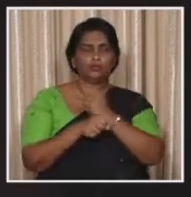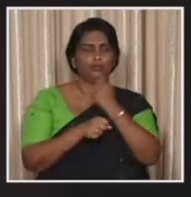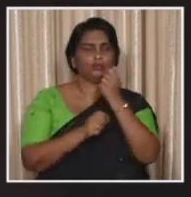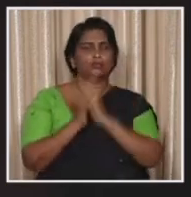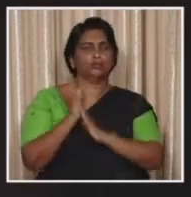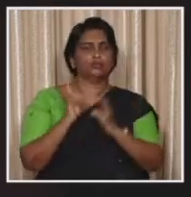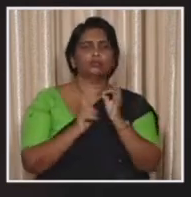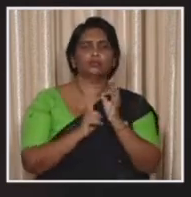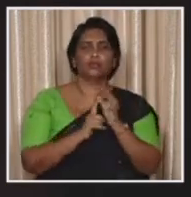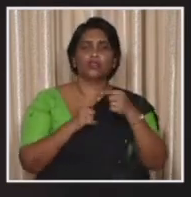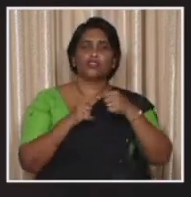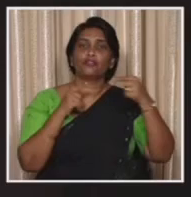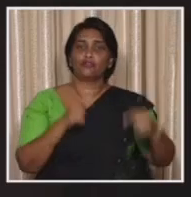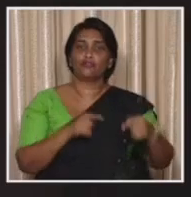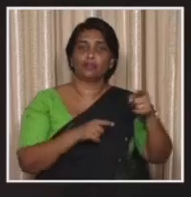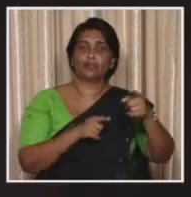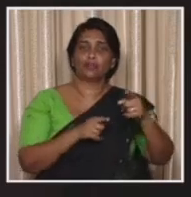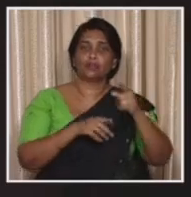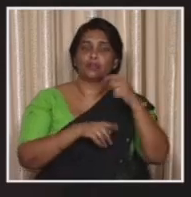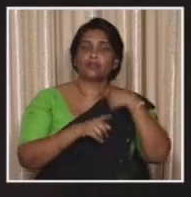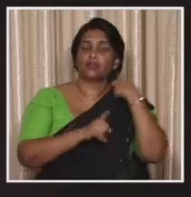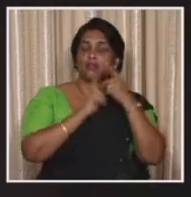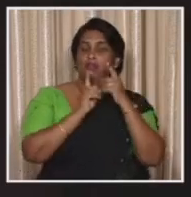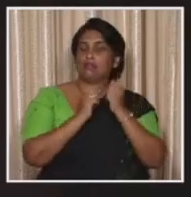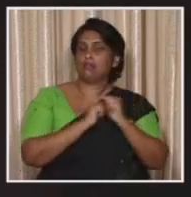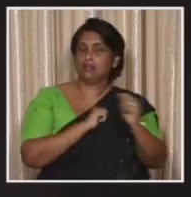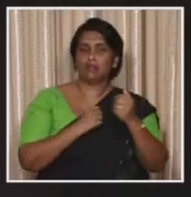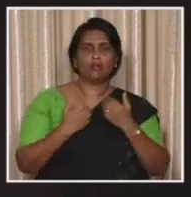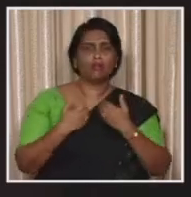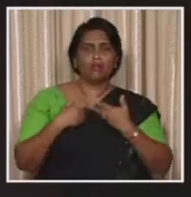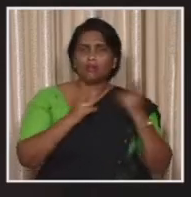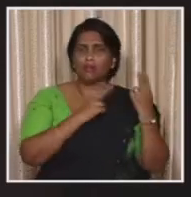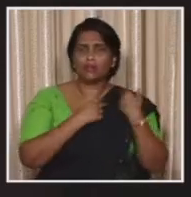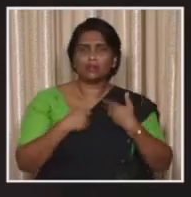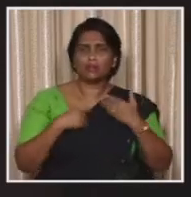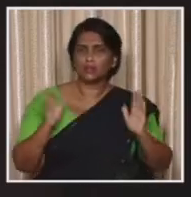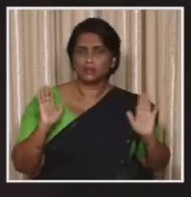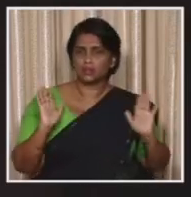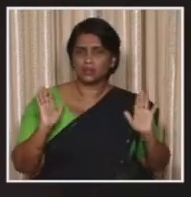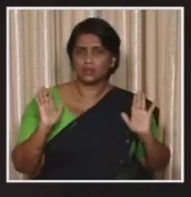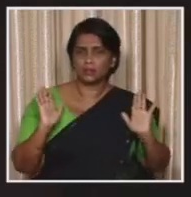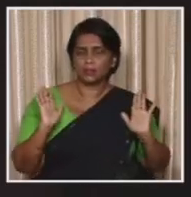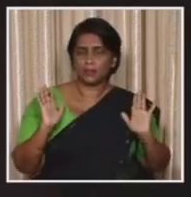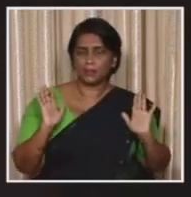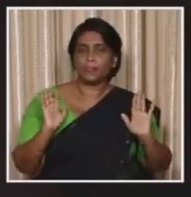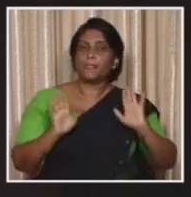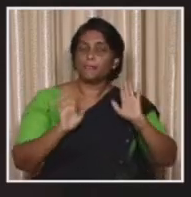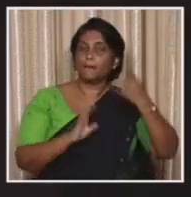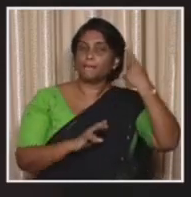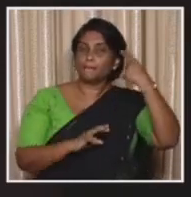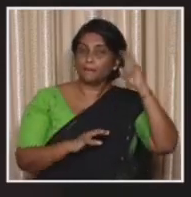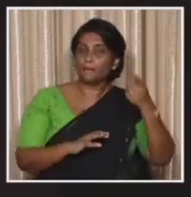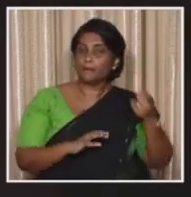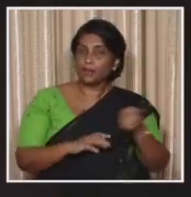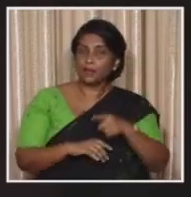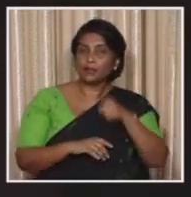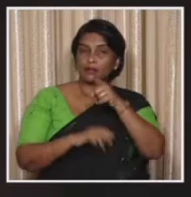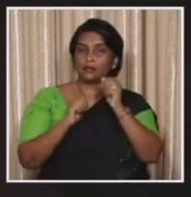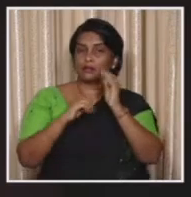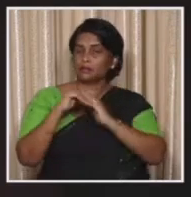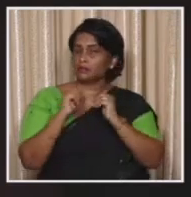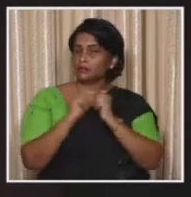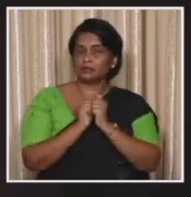අමාත්‍යතුමාගෙන මේ විපක්ෂයේ කතා කරගෙන ගියේ නැහැද කියලා අපිට ඒක අදාළ නැහැ හැබැයි ඊයේ දිනේ කරපු ඒ